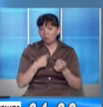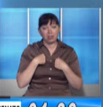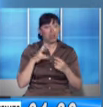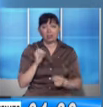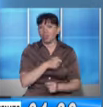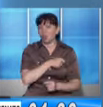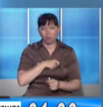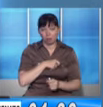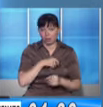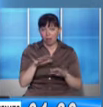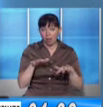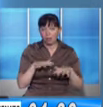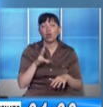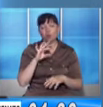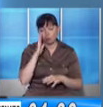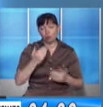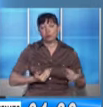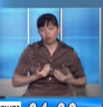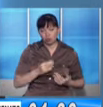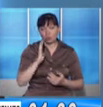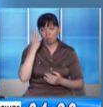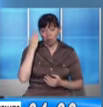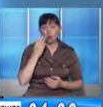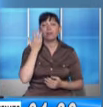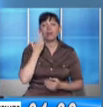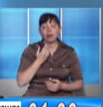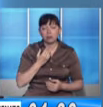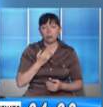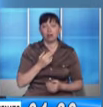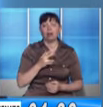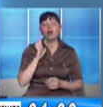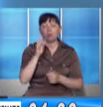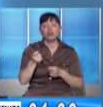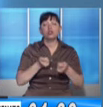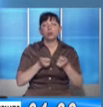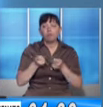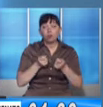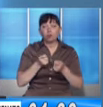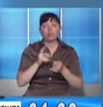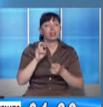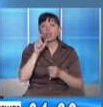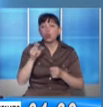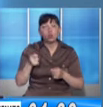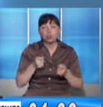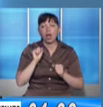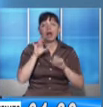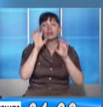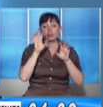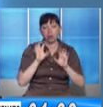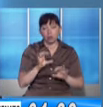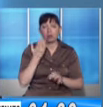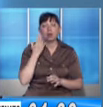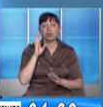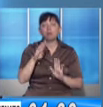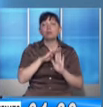deputat, dar vom trăi bine în Republica Moldova atunci când va fi guvernată de lege, în primul rând. Când vom avea un